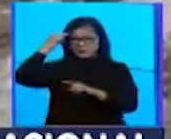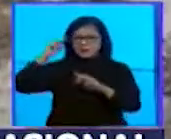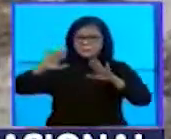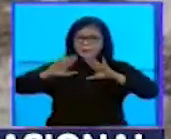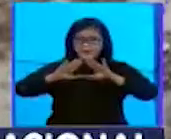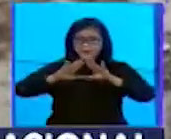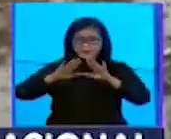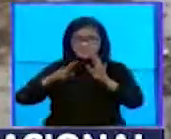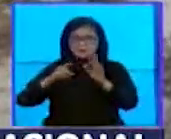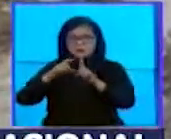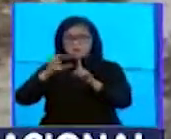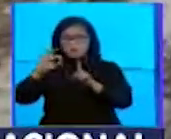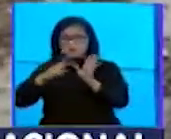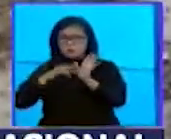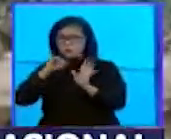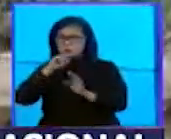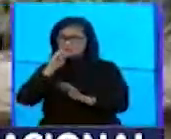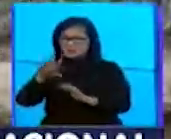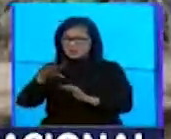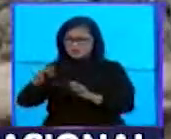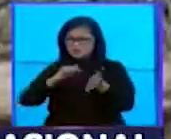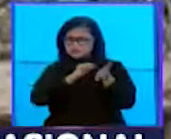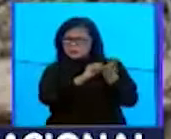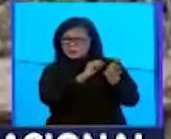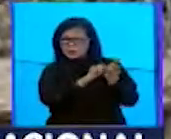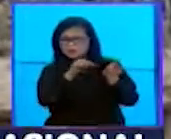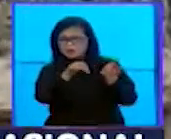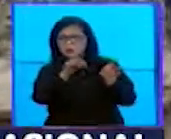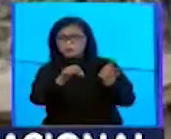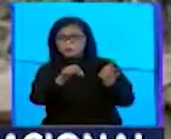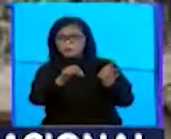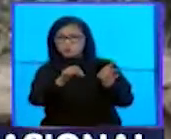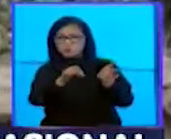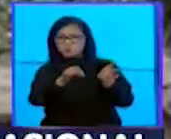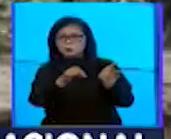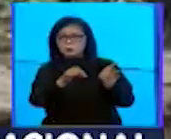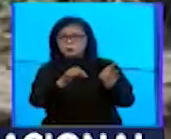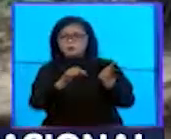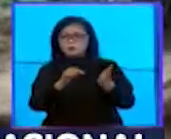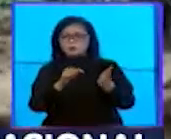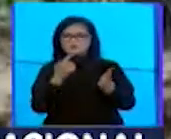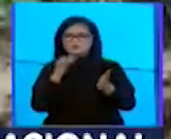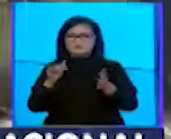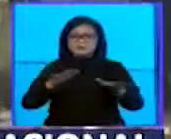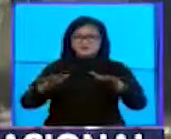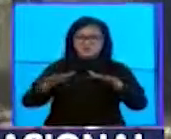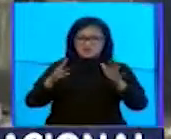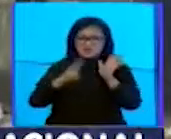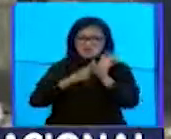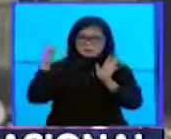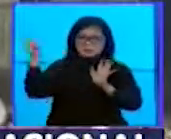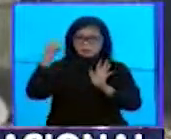mengatakan pemerintah belum perlu menetapkan status banjir bandang di Nusa Tenggara Timur sebagai bencana nasional. Menurut